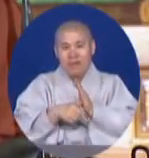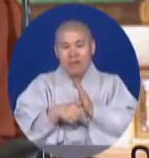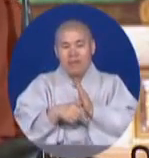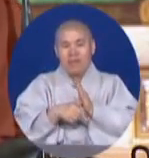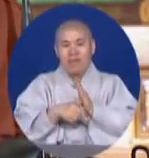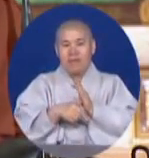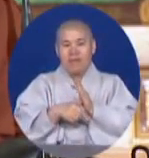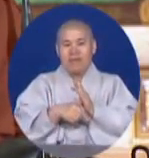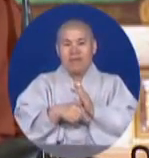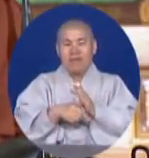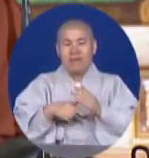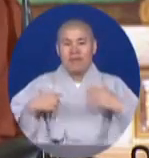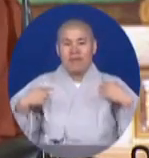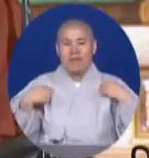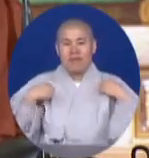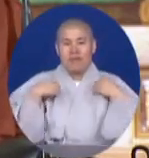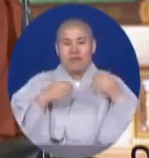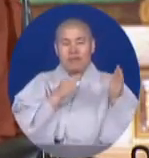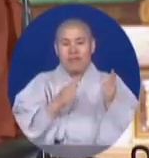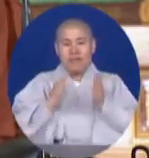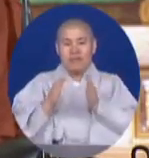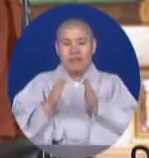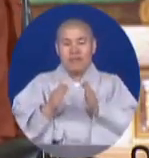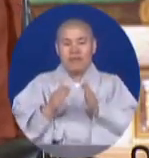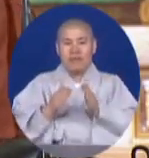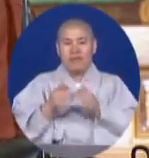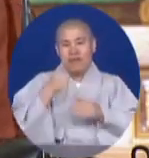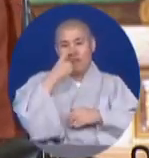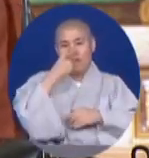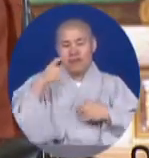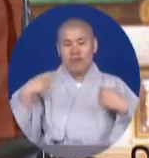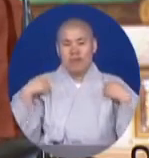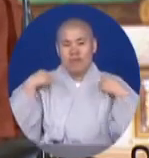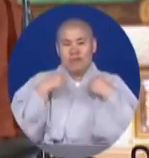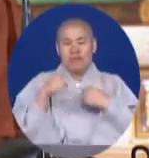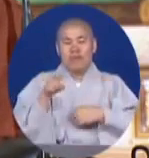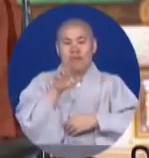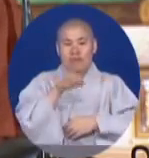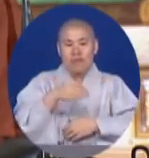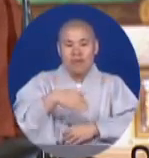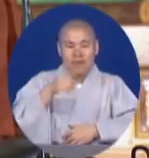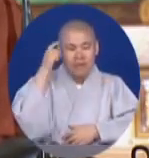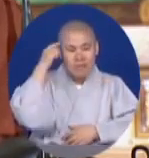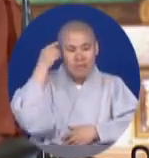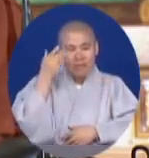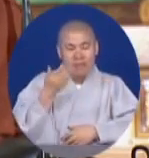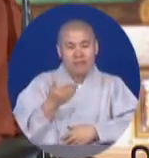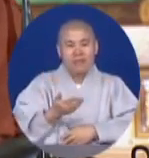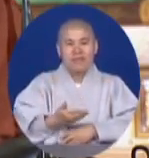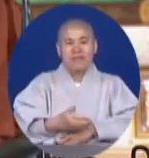저물었는데 아이 뭐 갓 쓰고 옷 입고 몸단장하고 어디 간단 말이에요. 그럼 어디를 가겠어요?